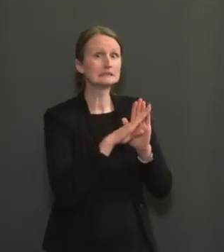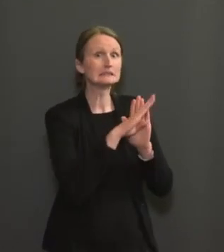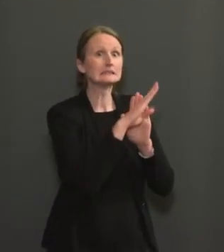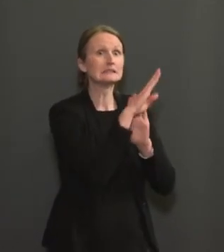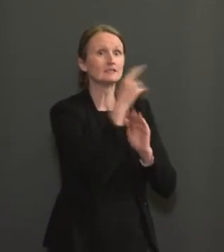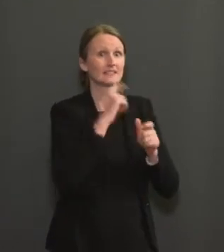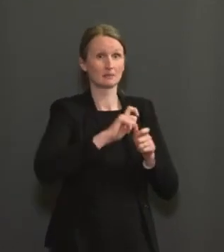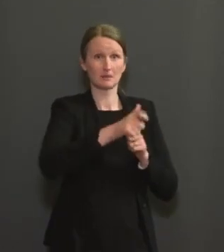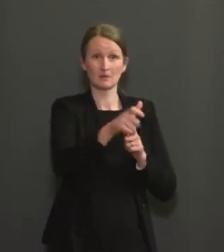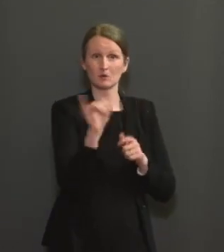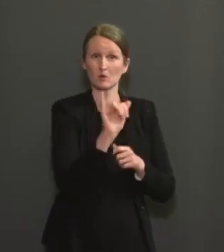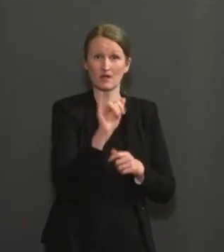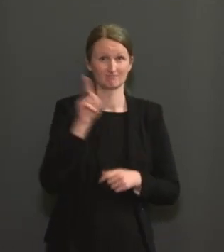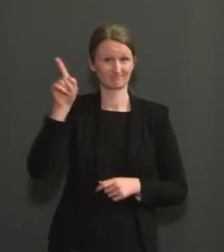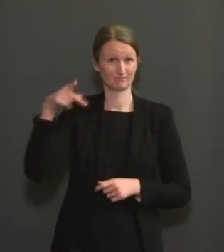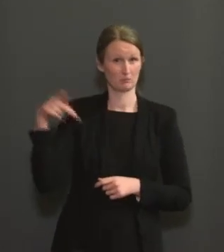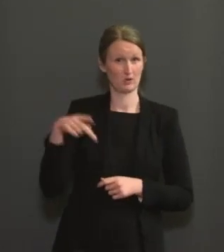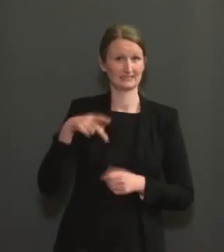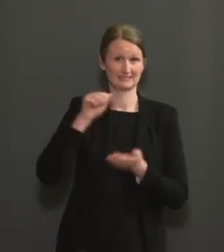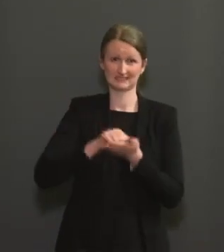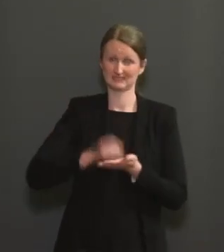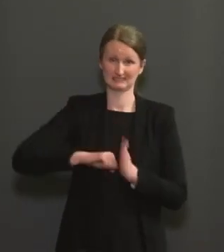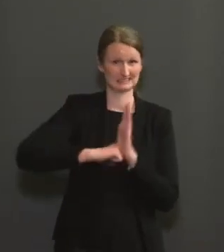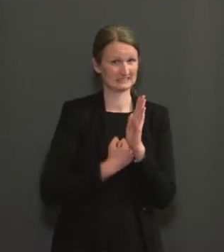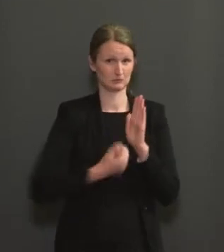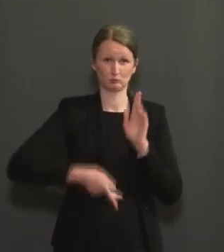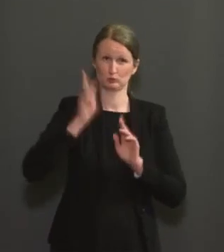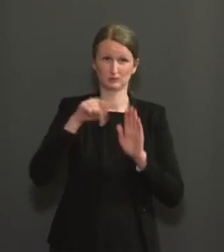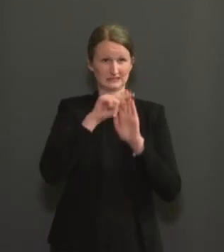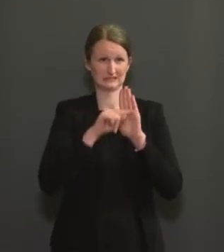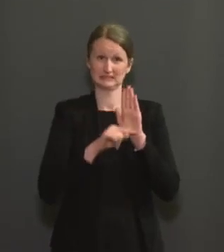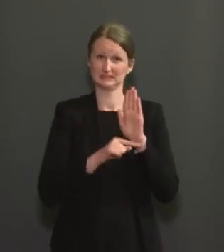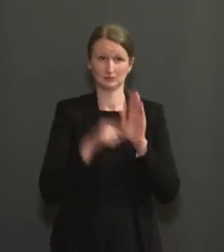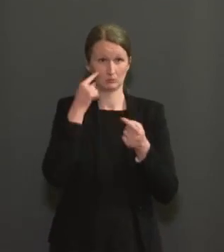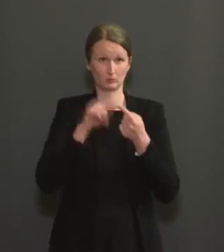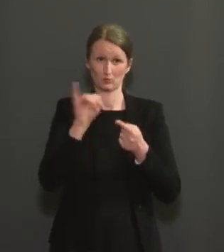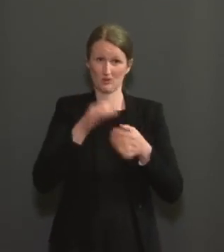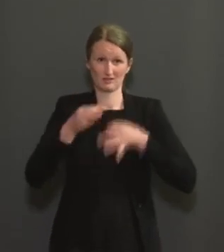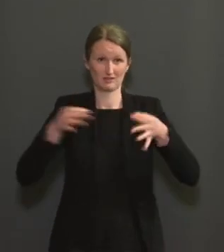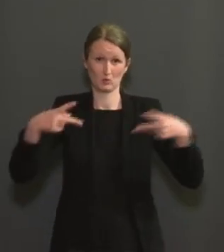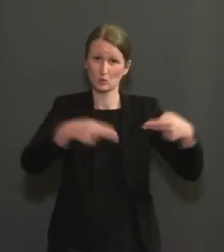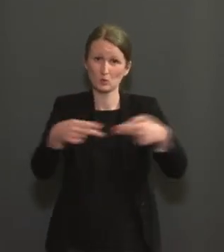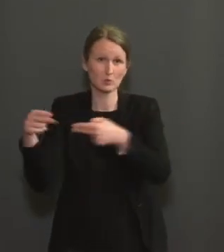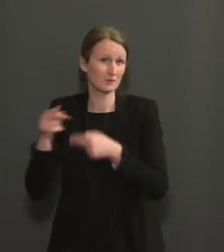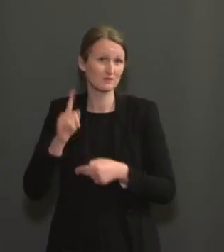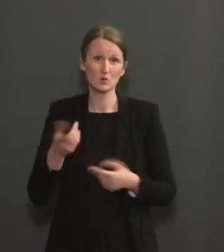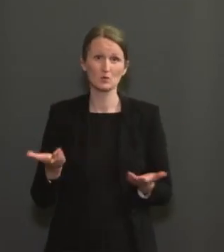la rupture des chaînes de transmission. Ceci, c'est quelque chose qui est important parce que c'est